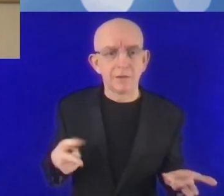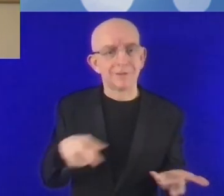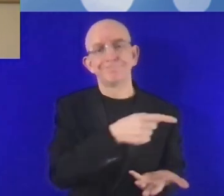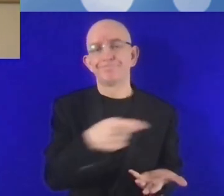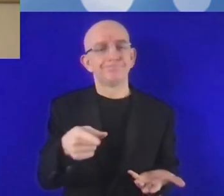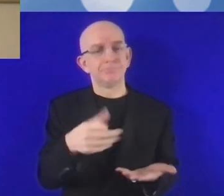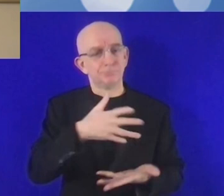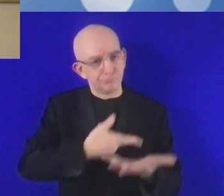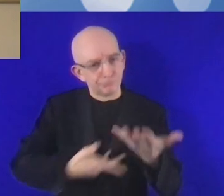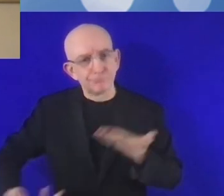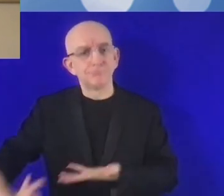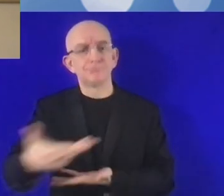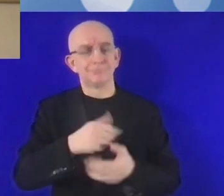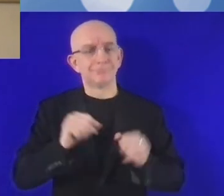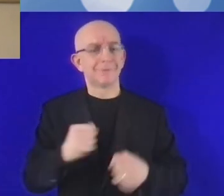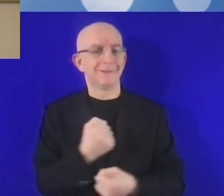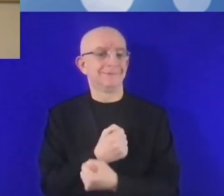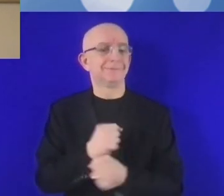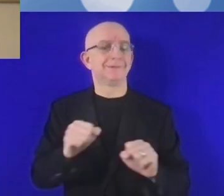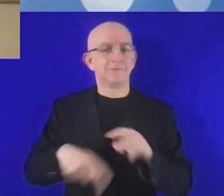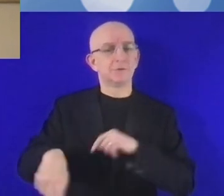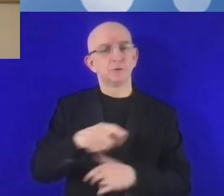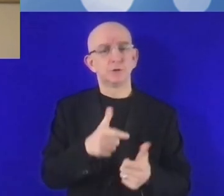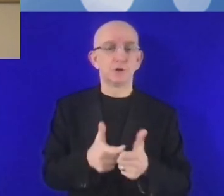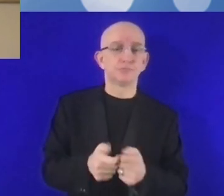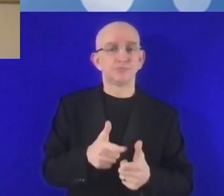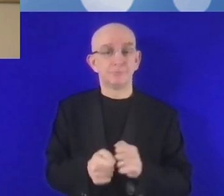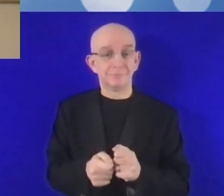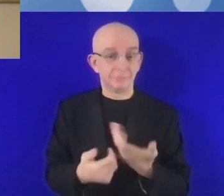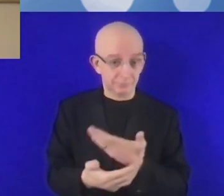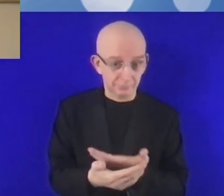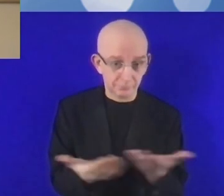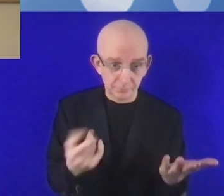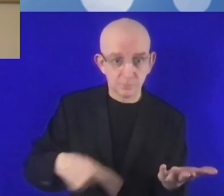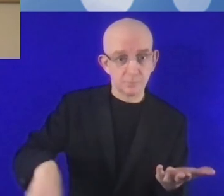о безопасности в интернете. Это для нас три основных момента,